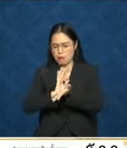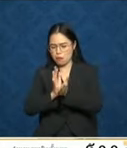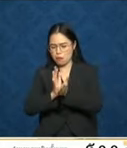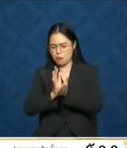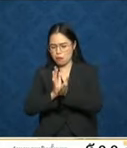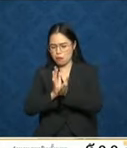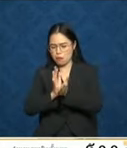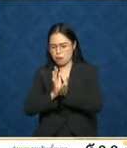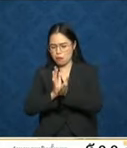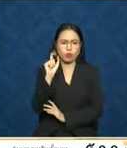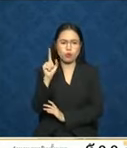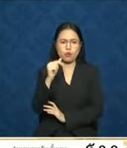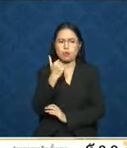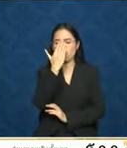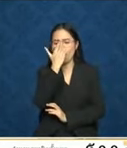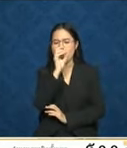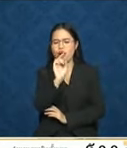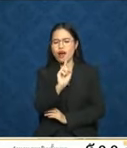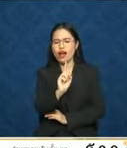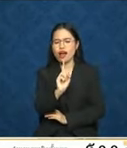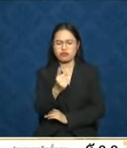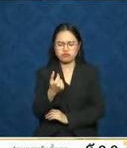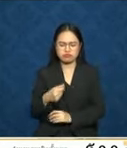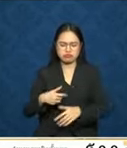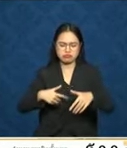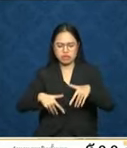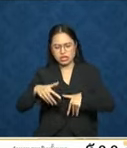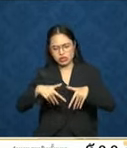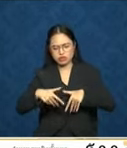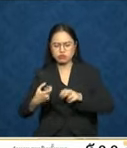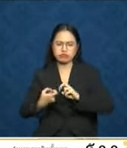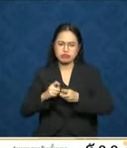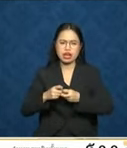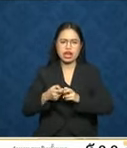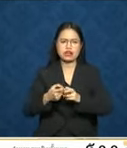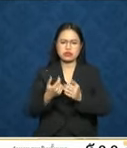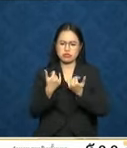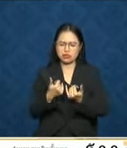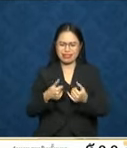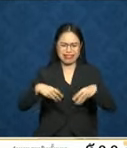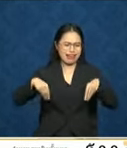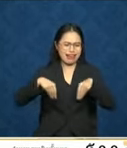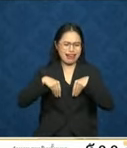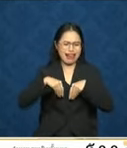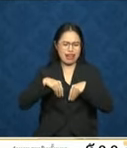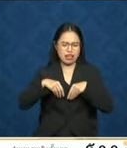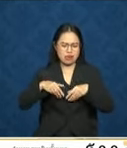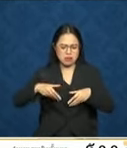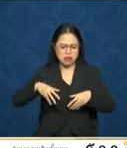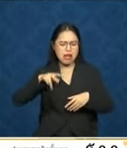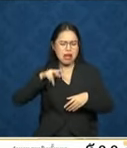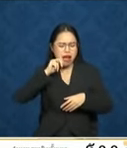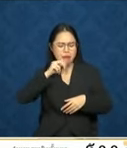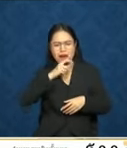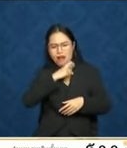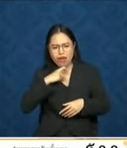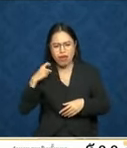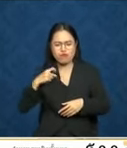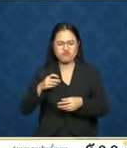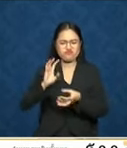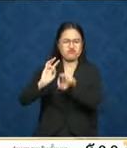ด่วนนะครับเพื่อบรรเทาความเดือดร้อนของพี่น้องประชาชนเพราะว่าใกล้จะถึงหน้าแล้งแล้วครับฝุ่นมันจะมีตามมาเยอะแยะ